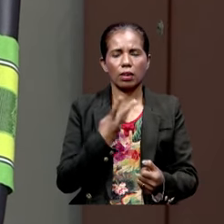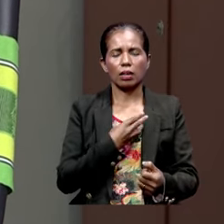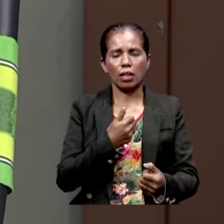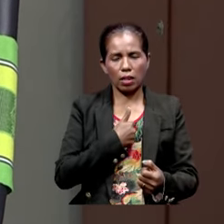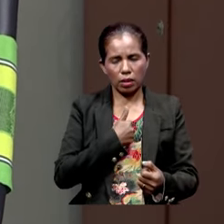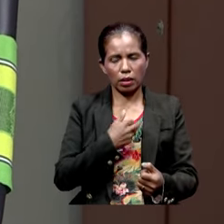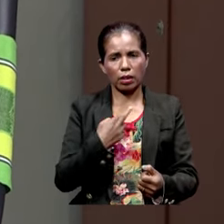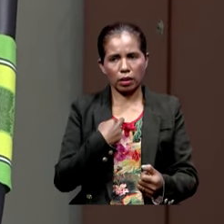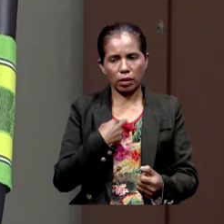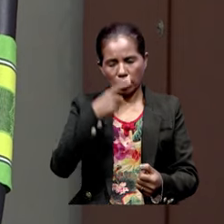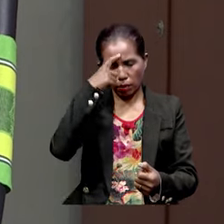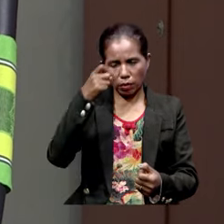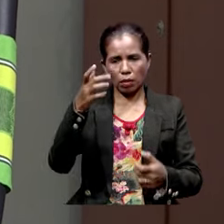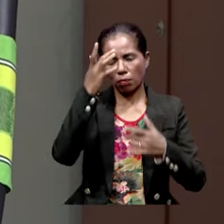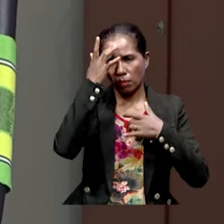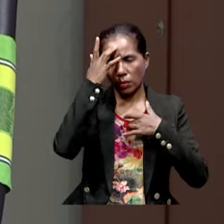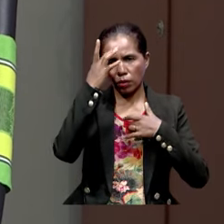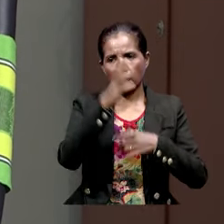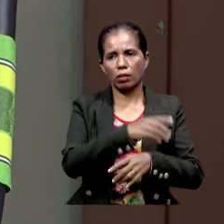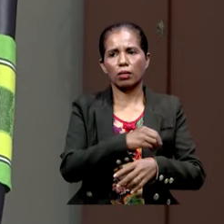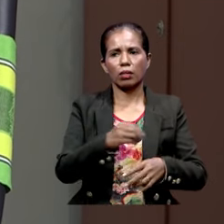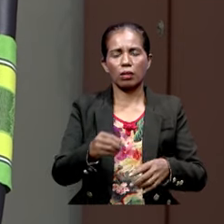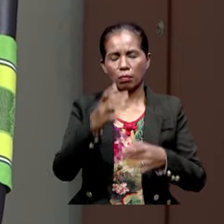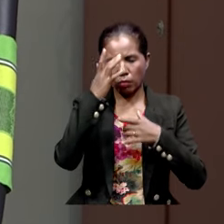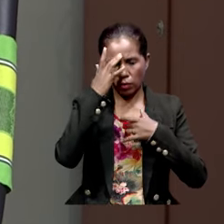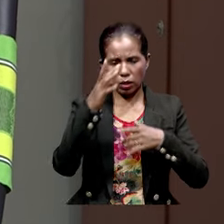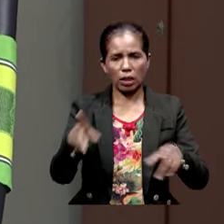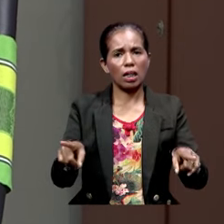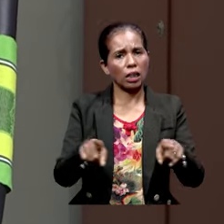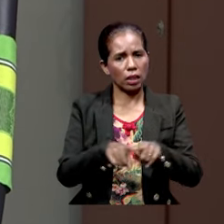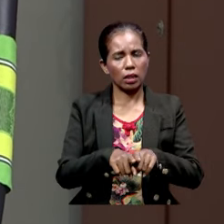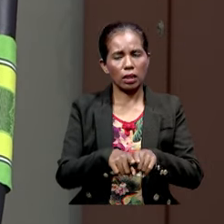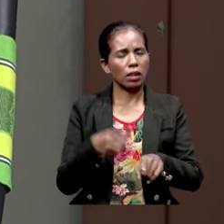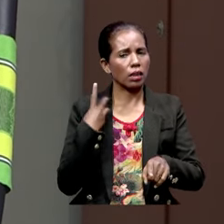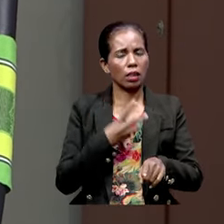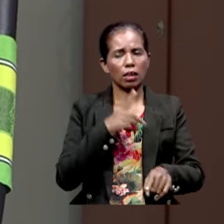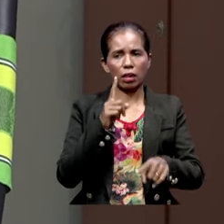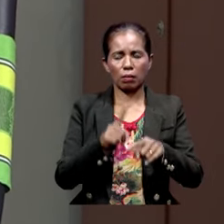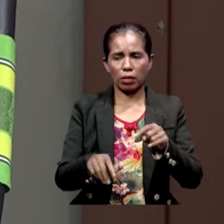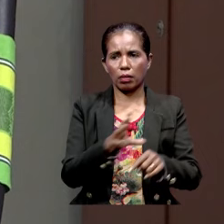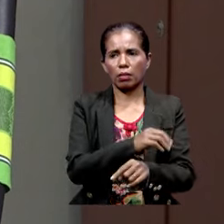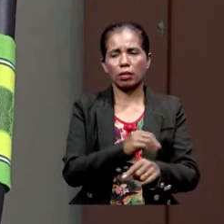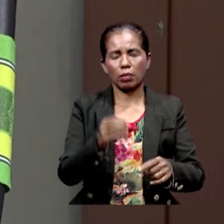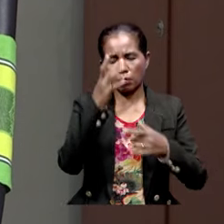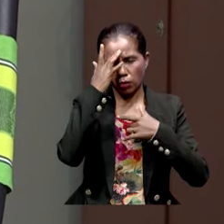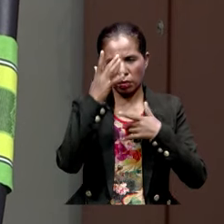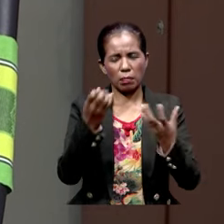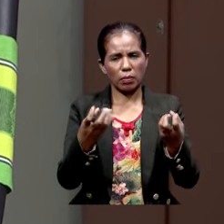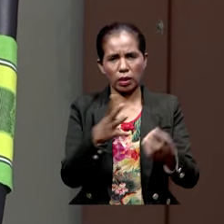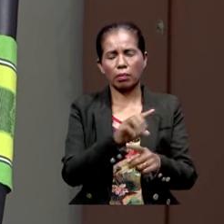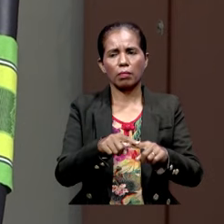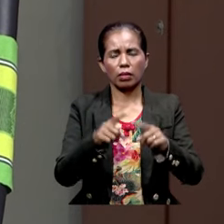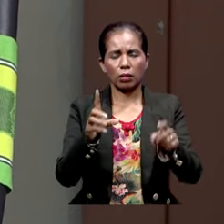dem moras ruane kom sina simptom sane sandang ita labele dia sikungkunya mak makasli uka odeng